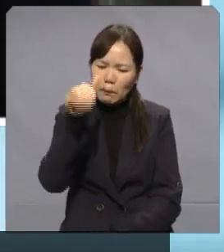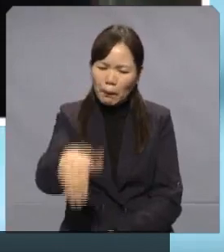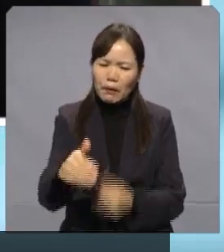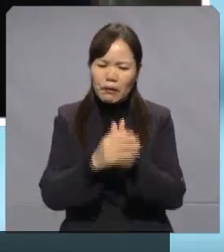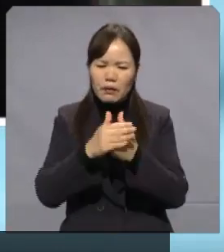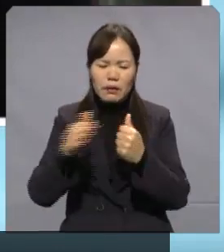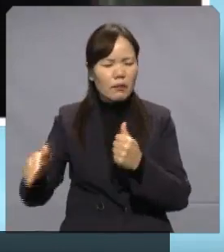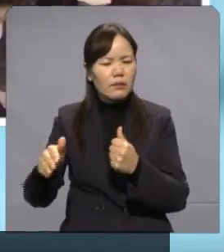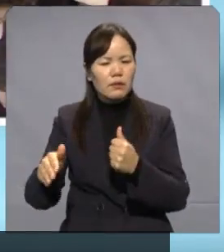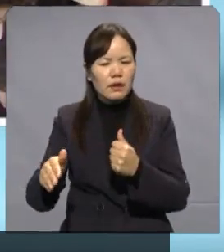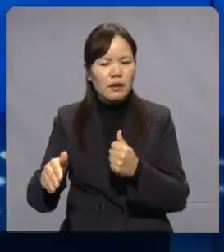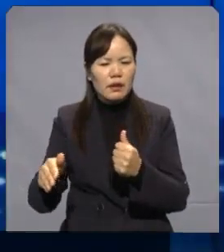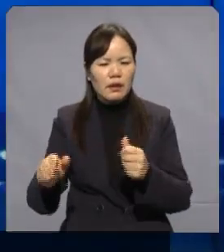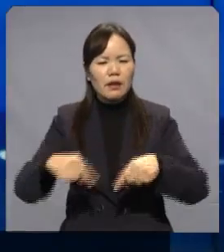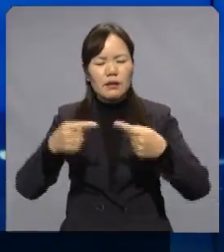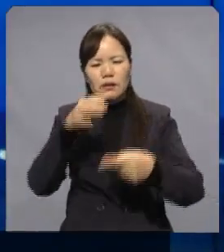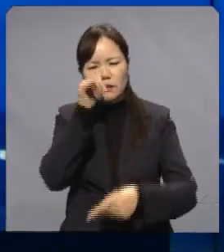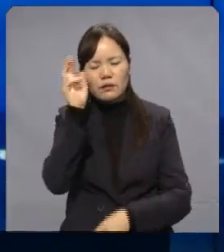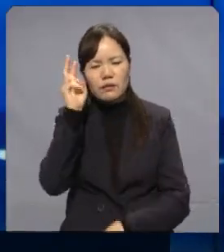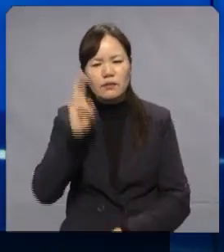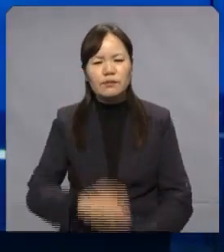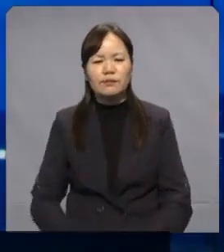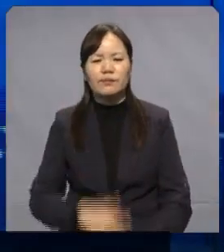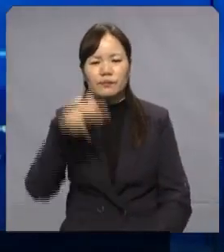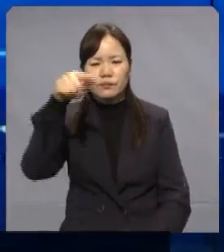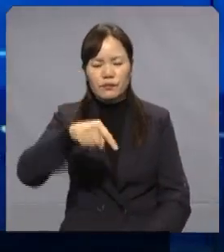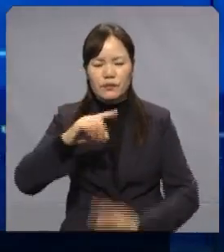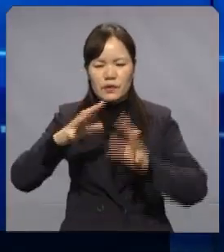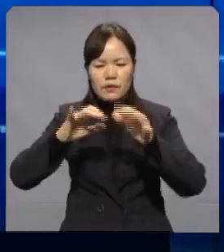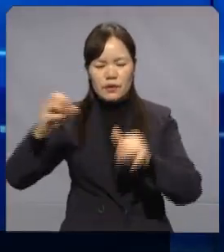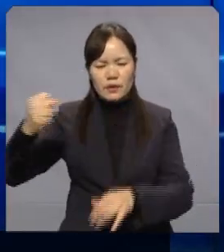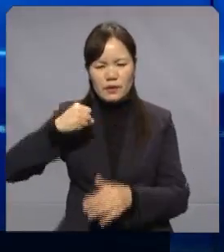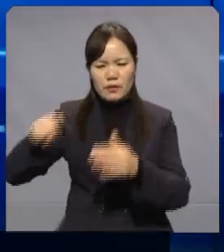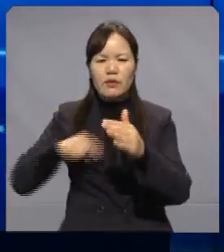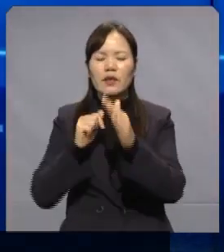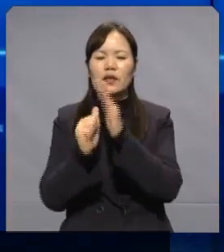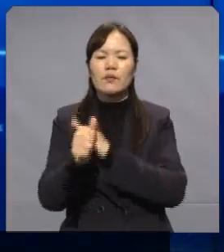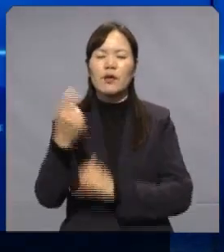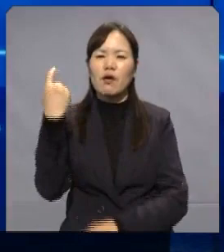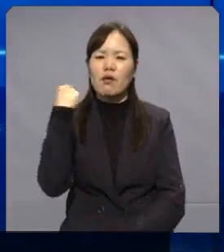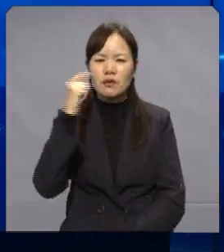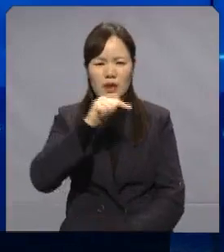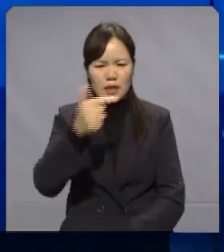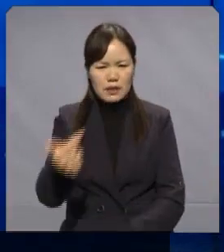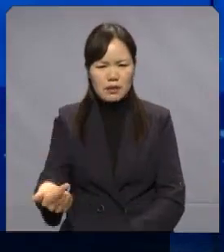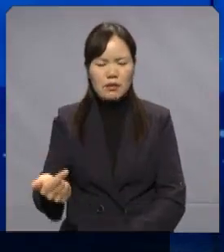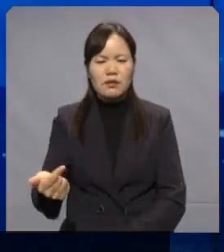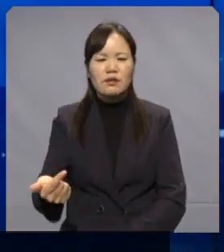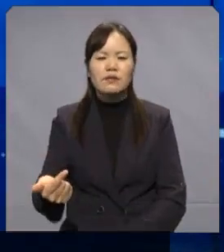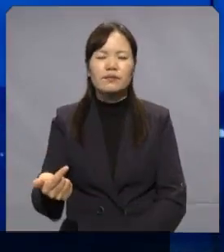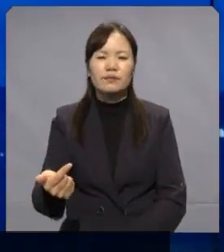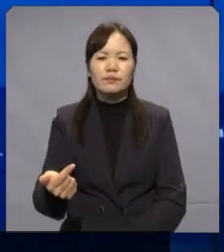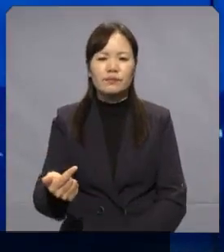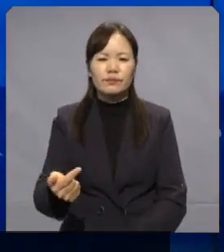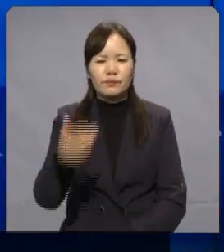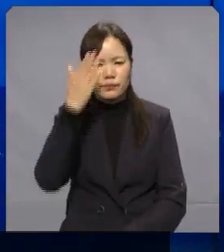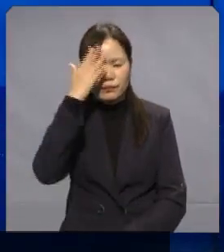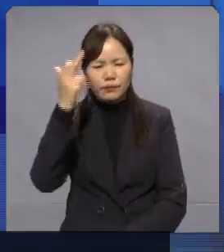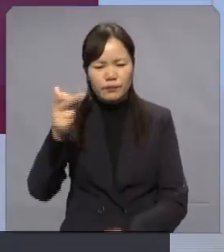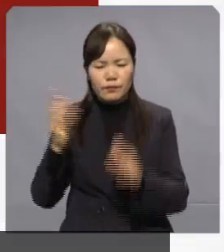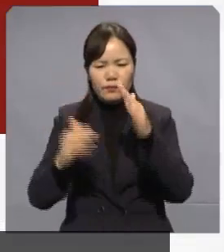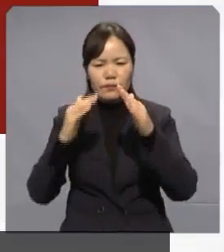봅니다. 자, 이런 가운데 주호영 국민의힘 원내대표가 어제 저녁이었죠. 용산